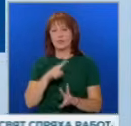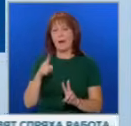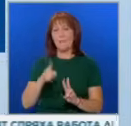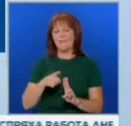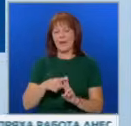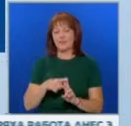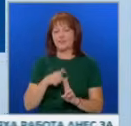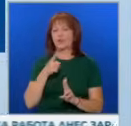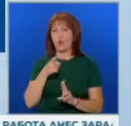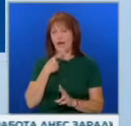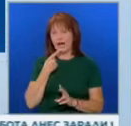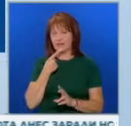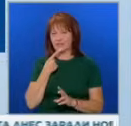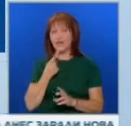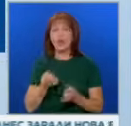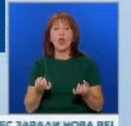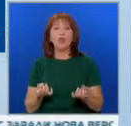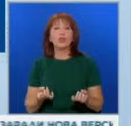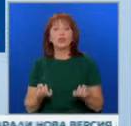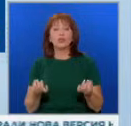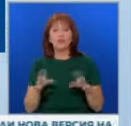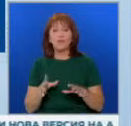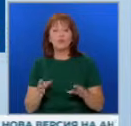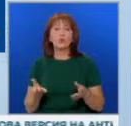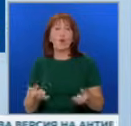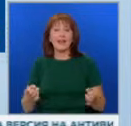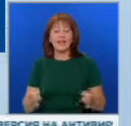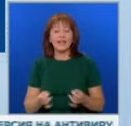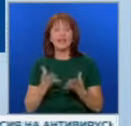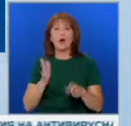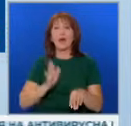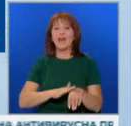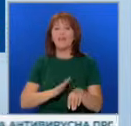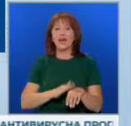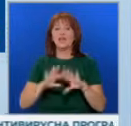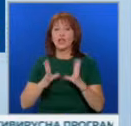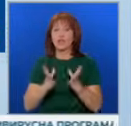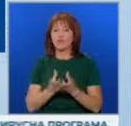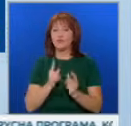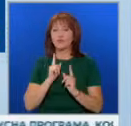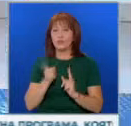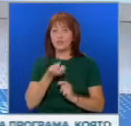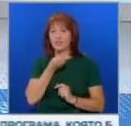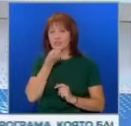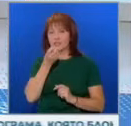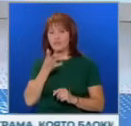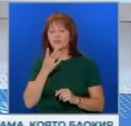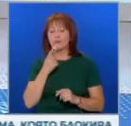Пеевски, в която се казва, че новото начало е факт, а всичко трябва да се случва според устава и законите.